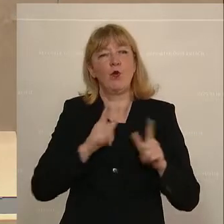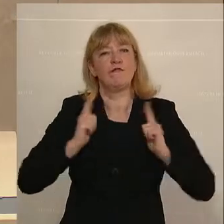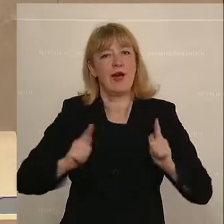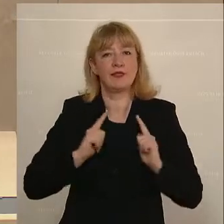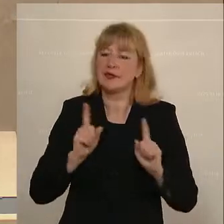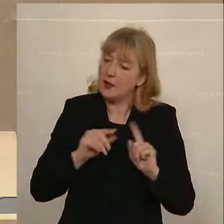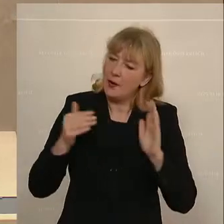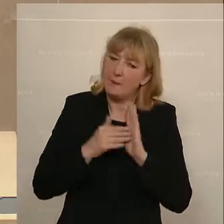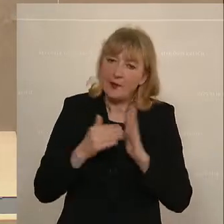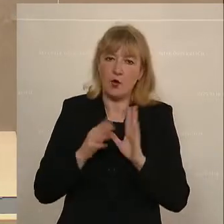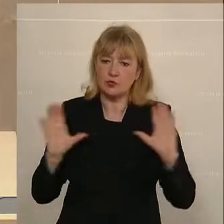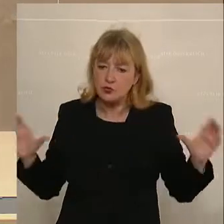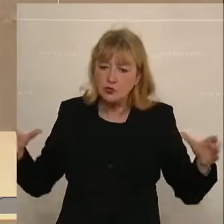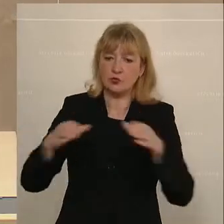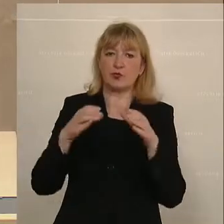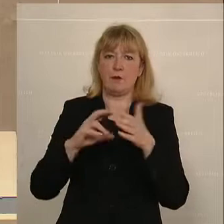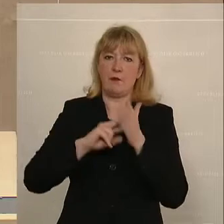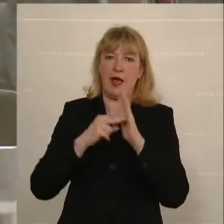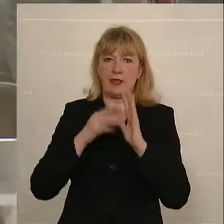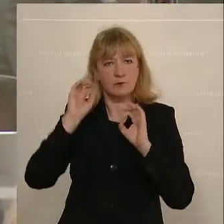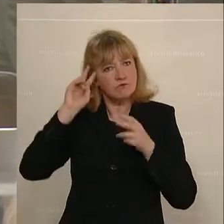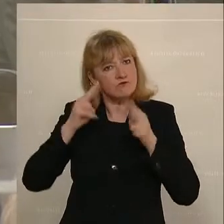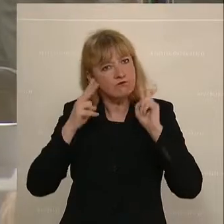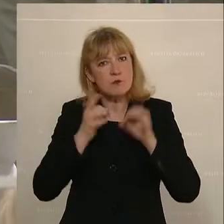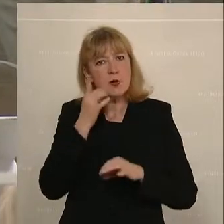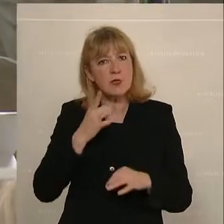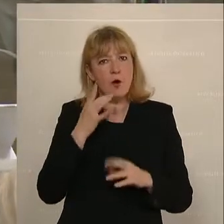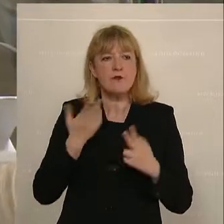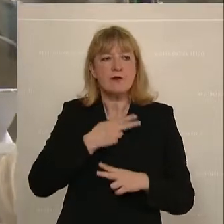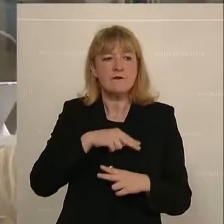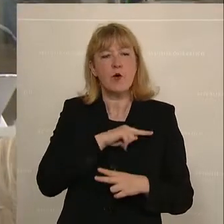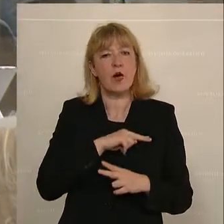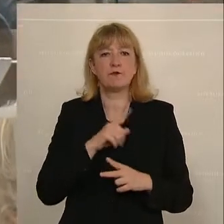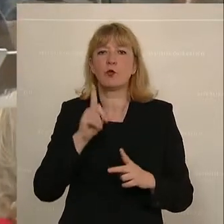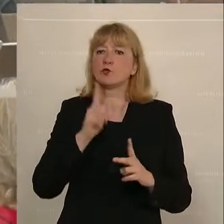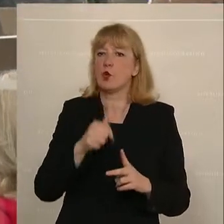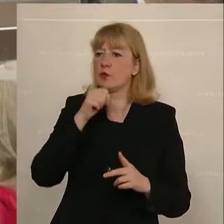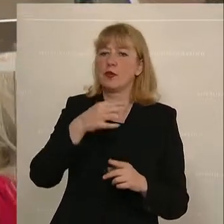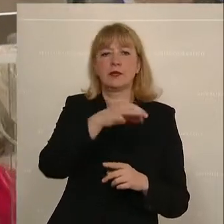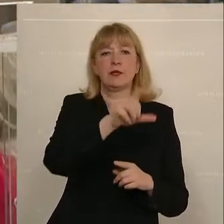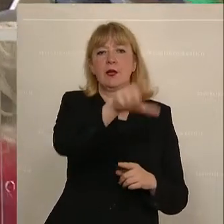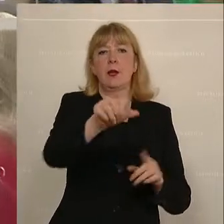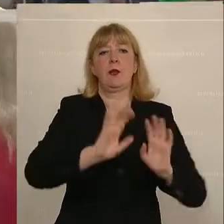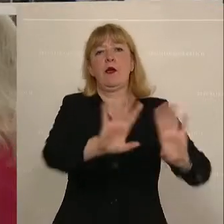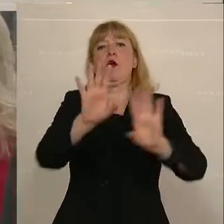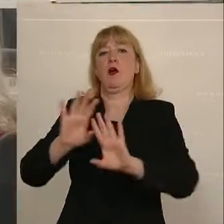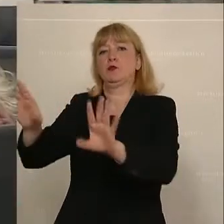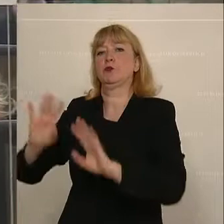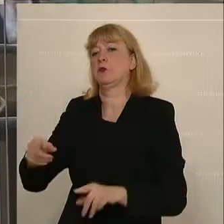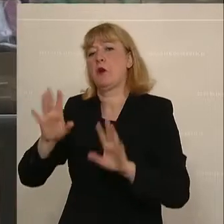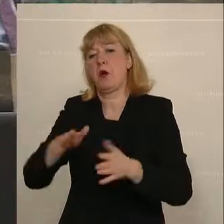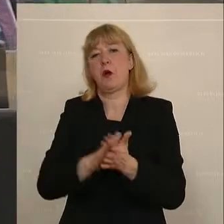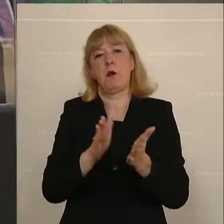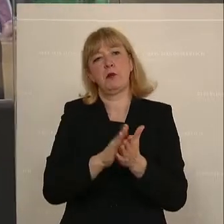sondern es braucht einen kollektiven Plan, der gut überlegt wird, wo man auch die Verantwortung nicht auf den Einzelnen abschiebt, Naturheizung tauschen, wenn du